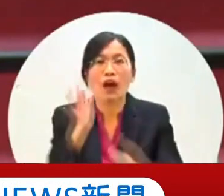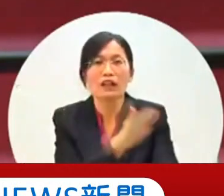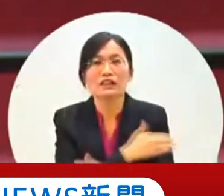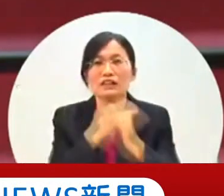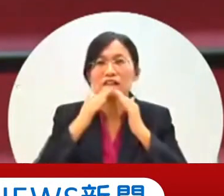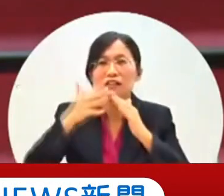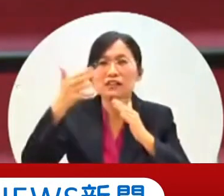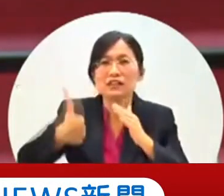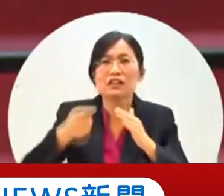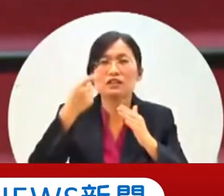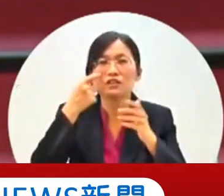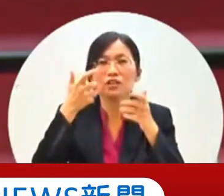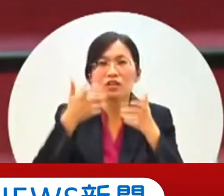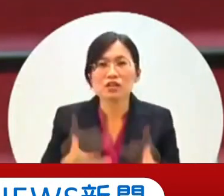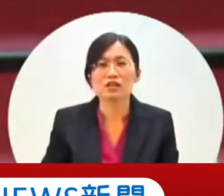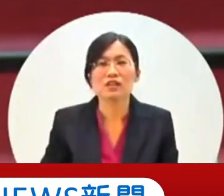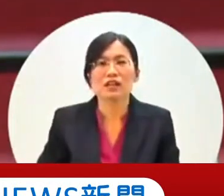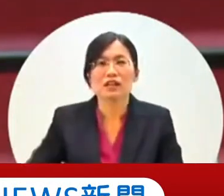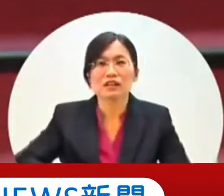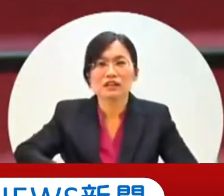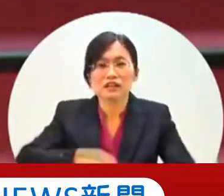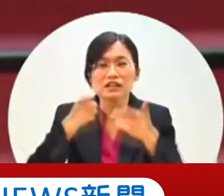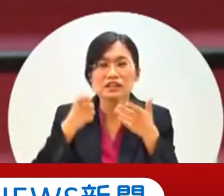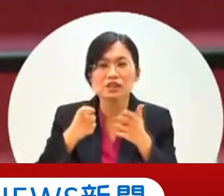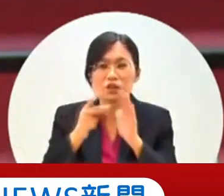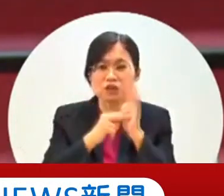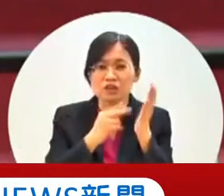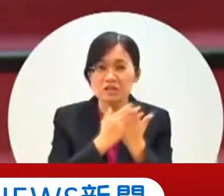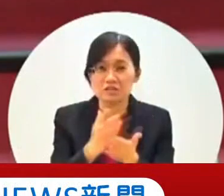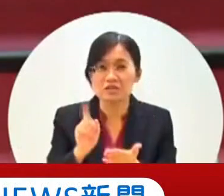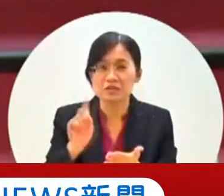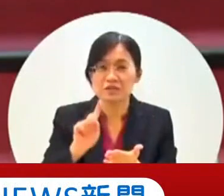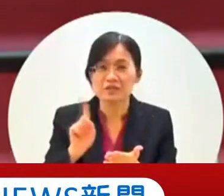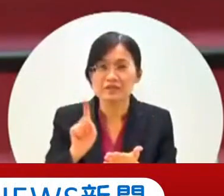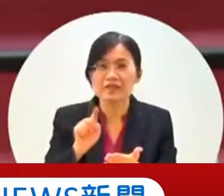决方案。好，来，我们来看 GPT 是怎么样跟市长说的。